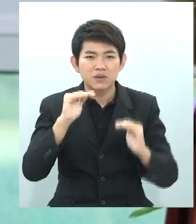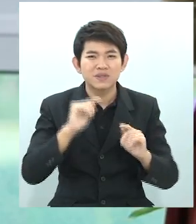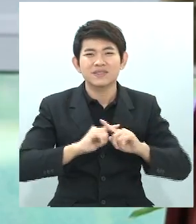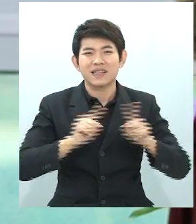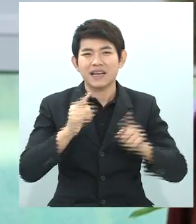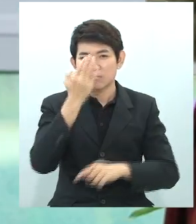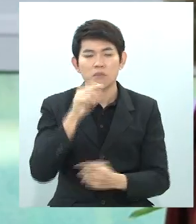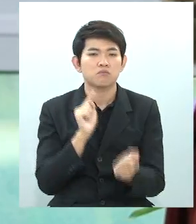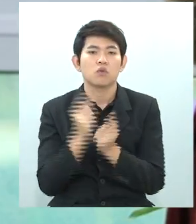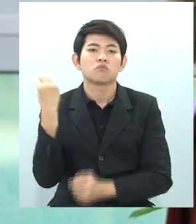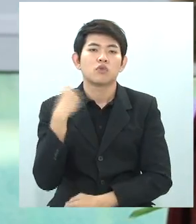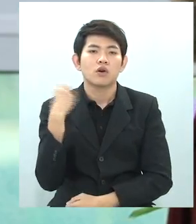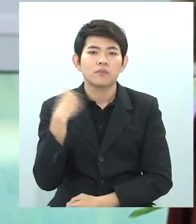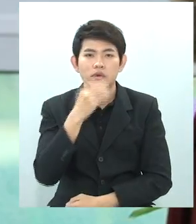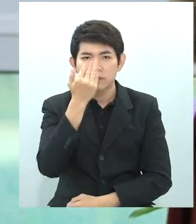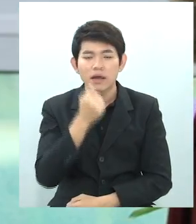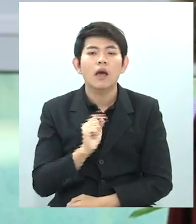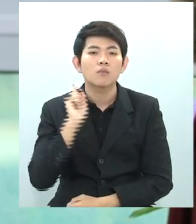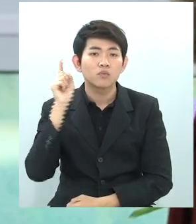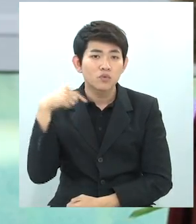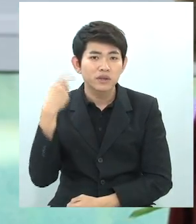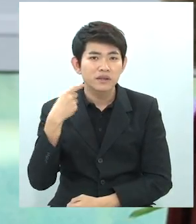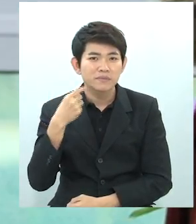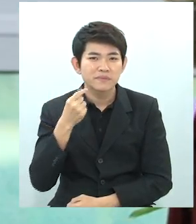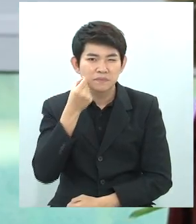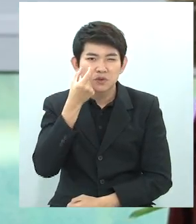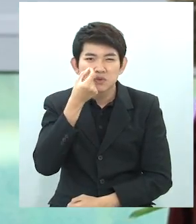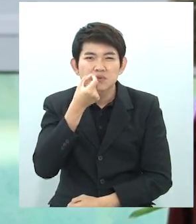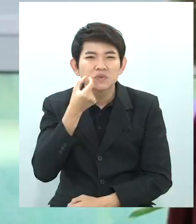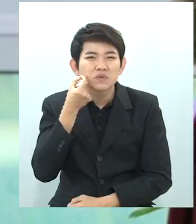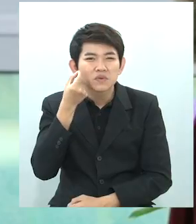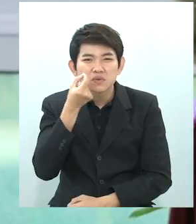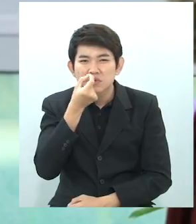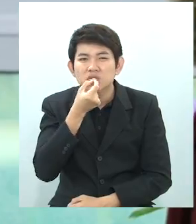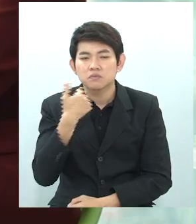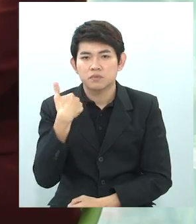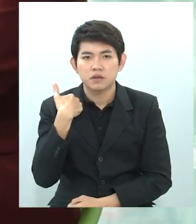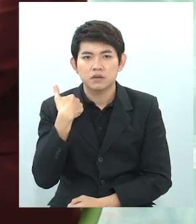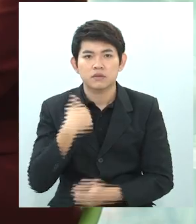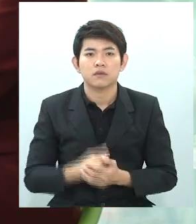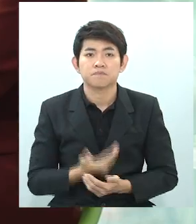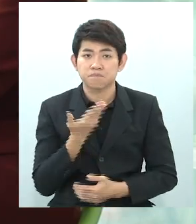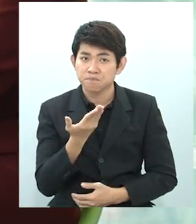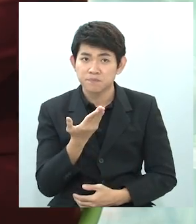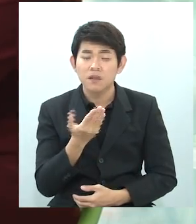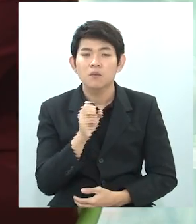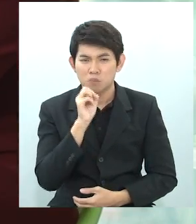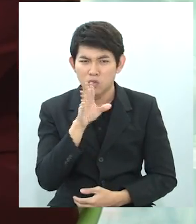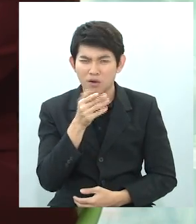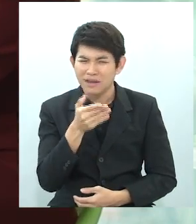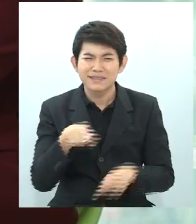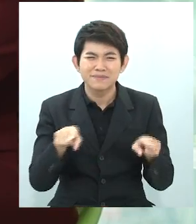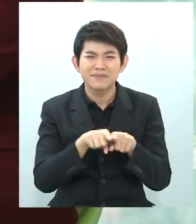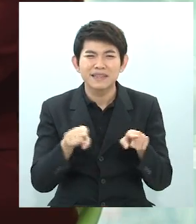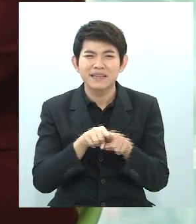อได้บ่อยมากเลยนะคะที่ผู้หญิงเราจะมีสิวที่เหอะในช่วงที่มีประจำเดือนแล้วก็ที่คุณโมเมชีนี่ใช่เลยที่เด่นๆ